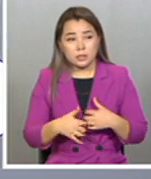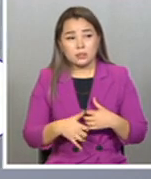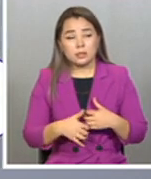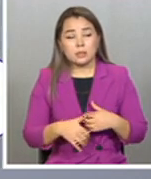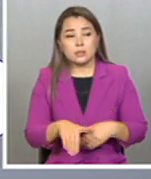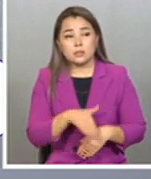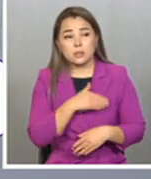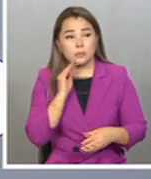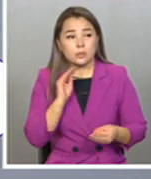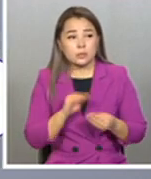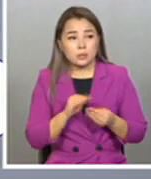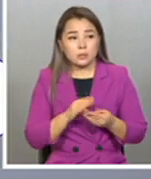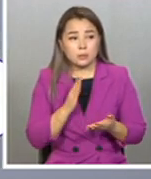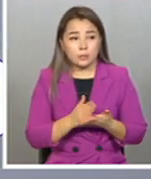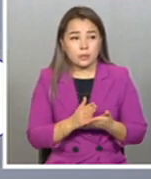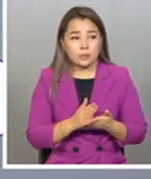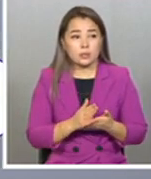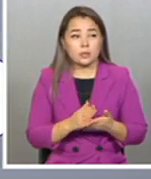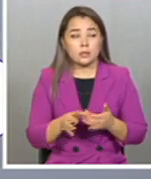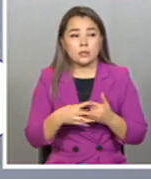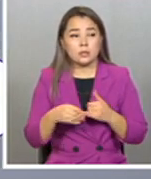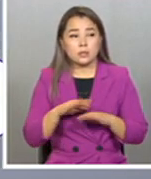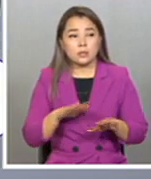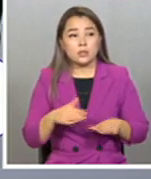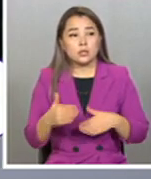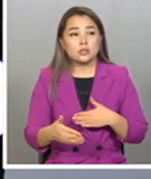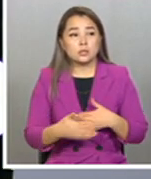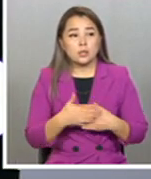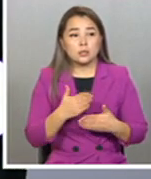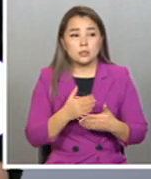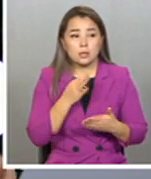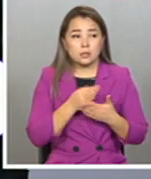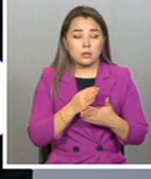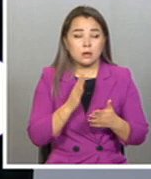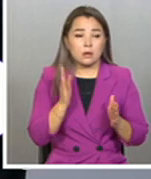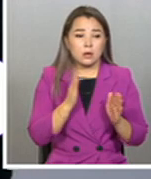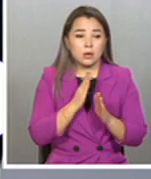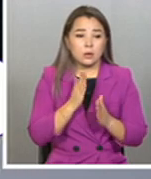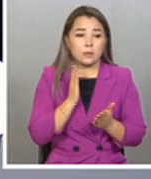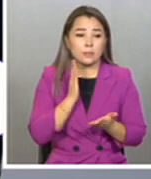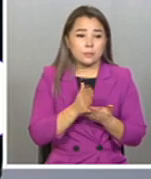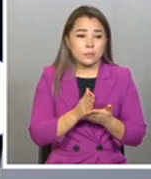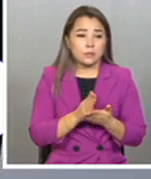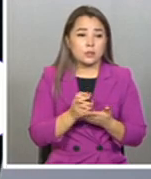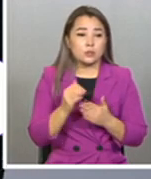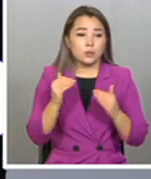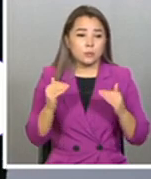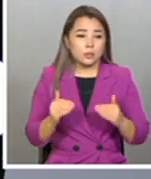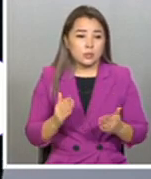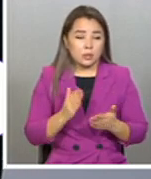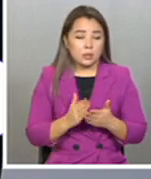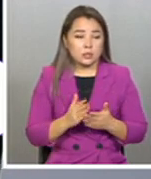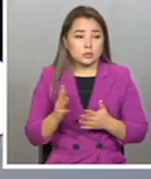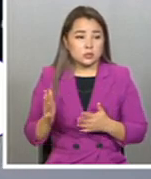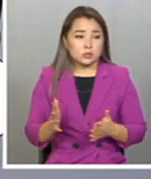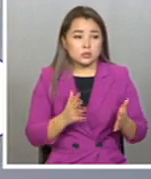болады, және де жер бетіне жақын жердегі ауаның тік қозғалысын қарқындылығын төмендетеді, шанды дауылдардан қорғайды, сонымен қатар